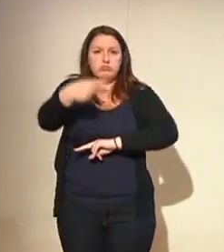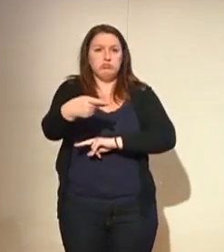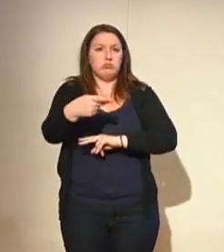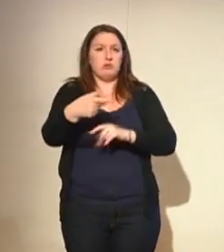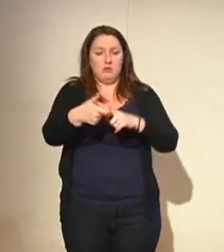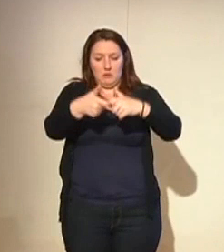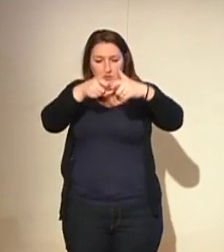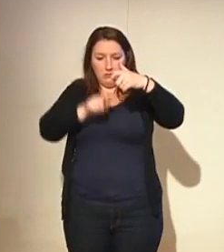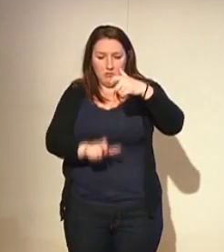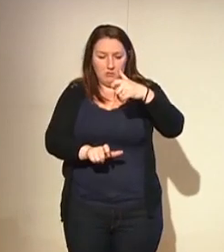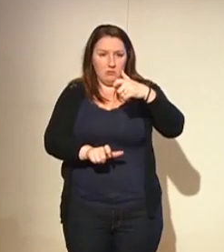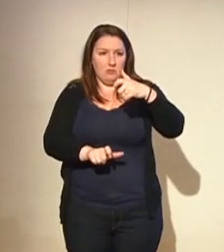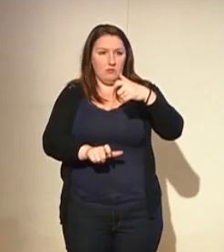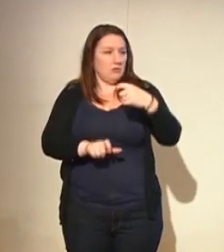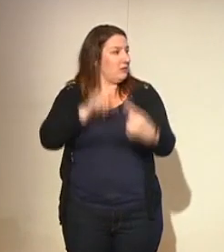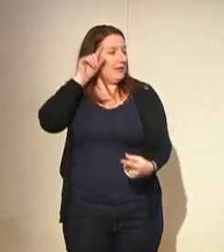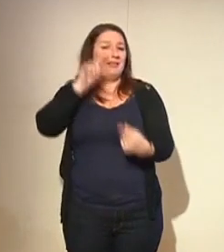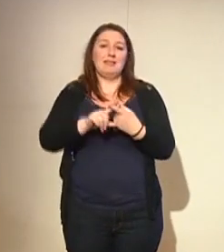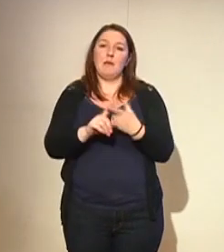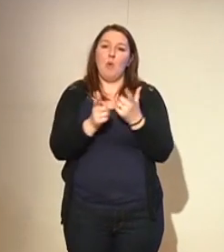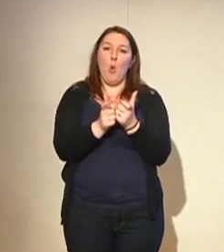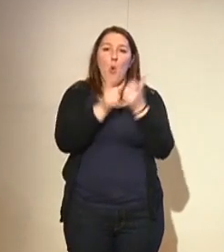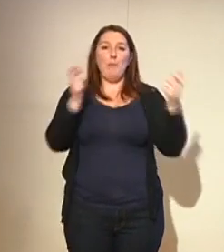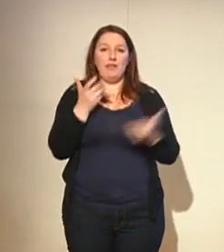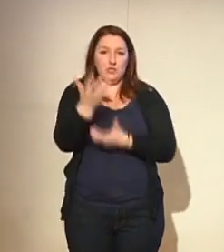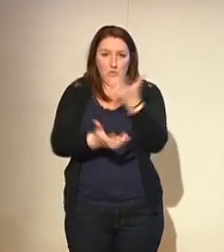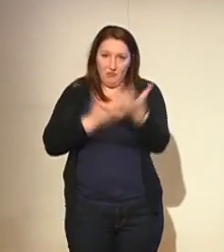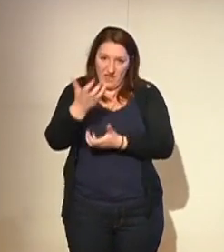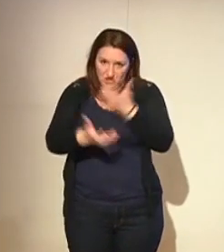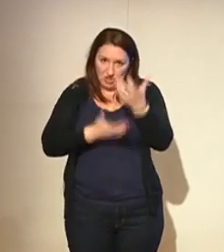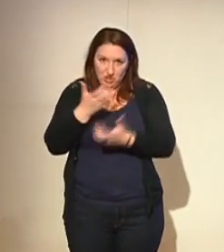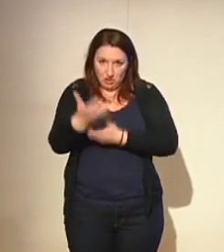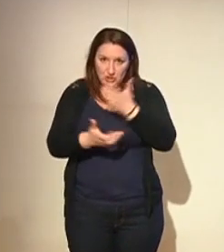suivante concerne la compagnie de